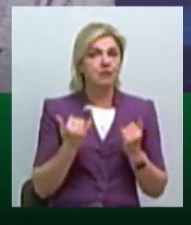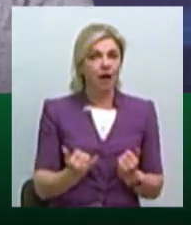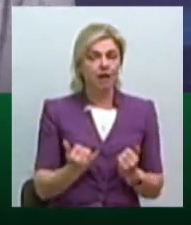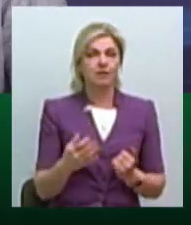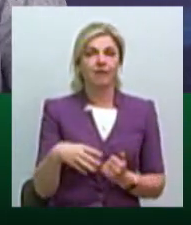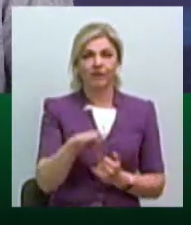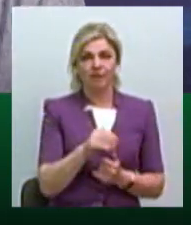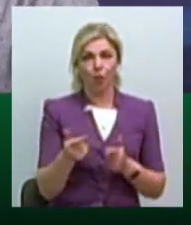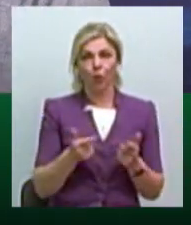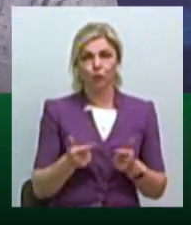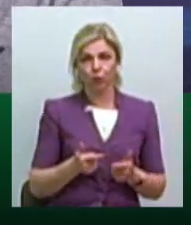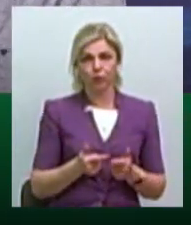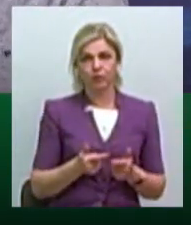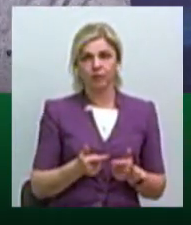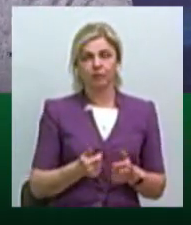всі готуються вже до